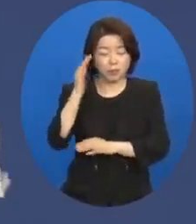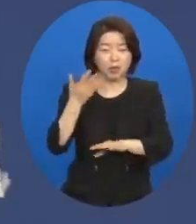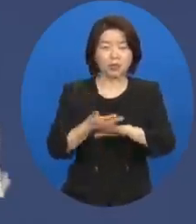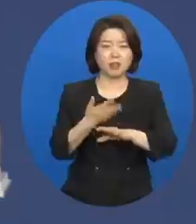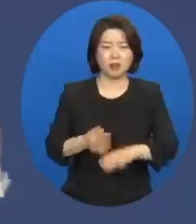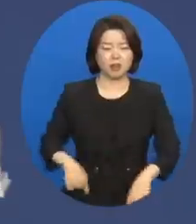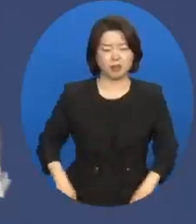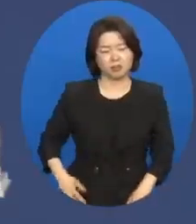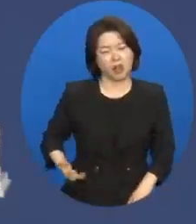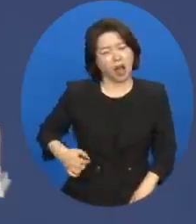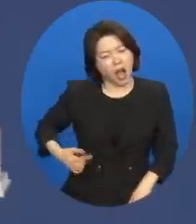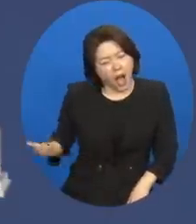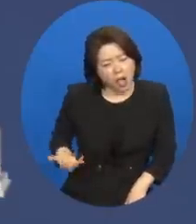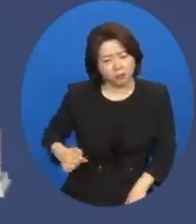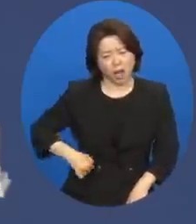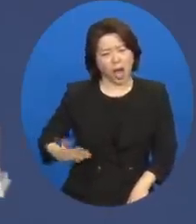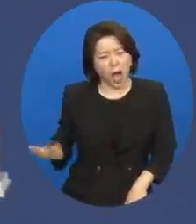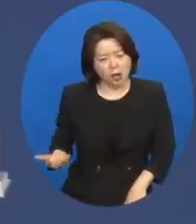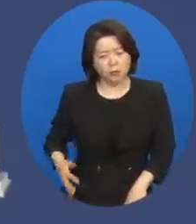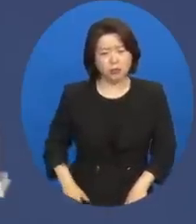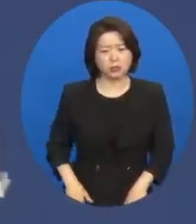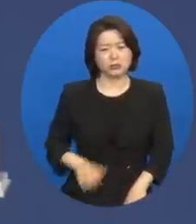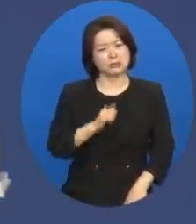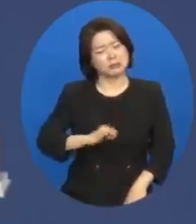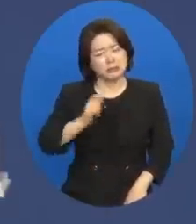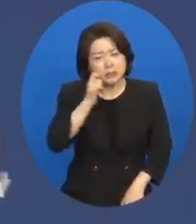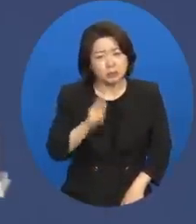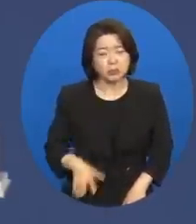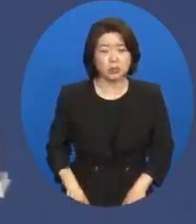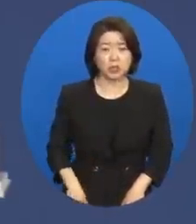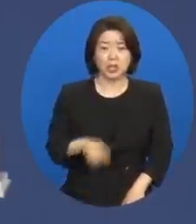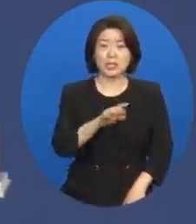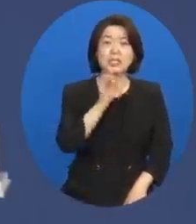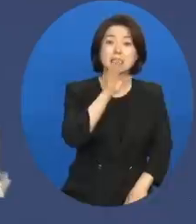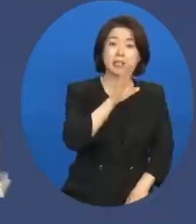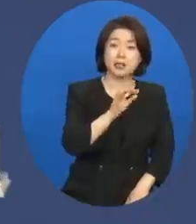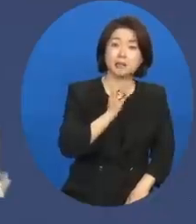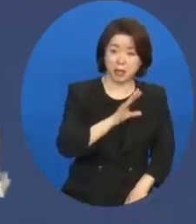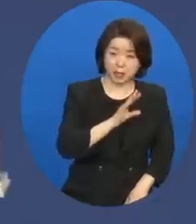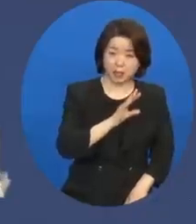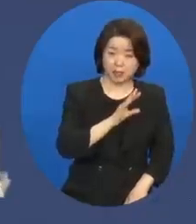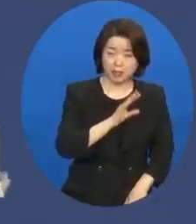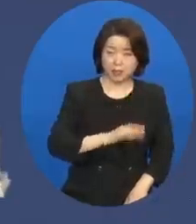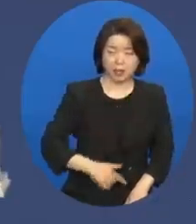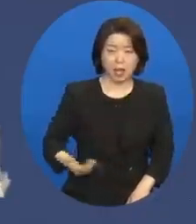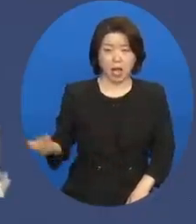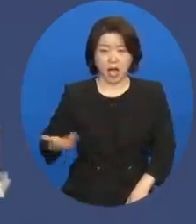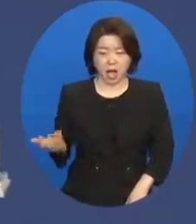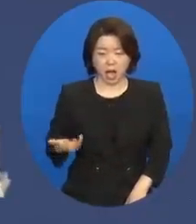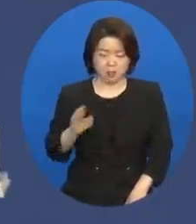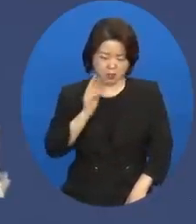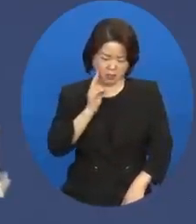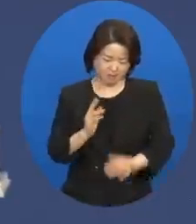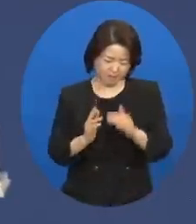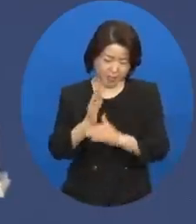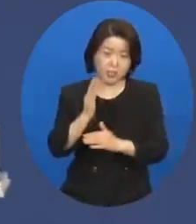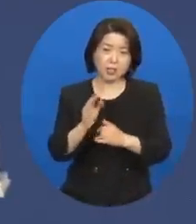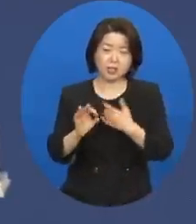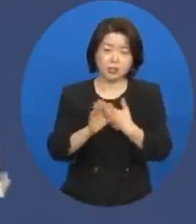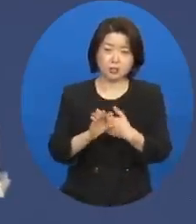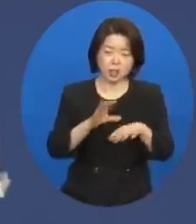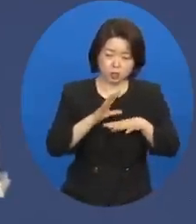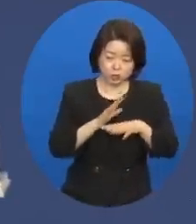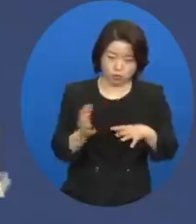나 너무 아파, 나 아파서 진짜 못 견디겠어, 아파 이렇게 말하는데 아픈 게 너무 이렇게